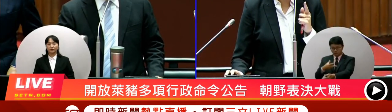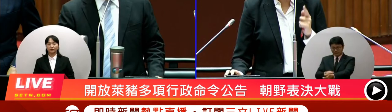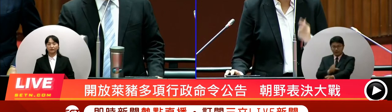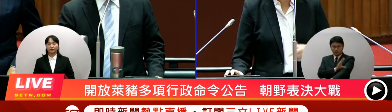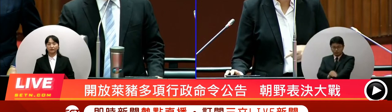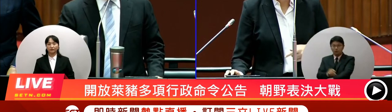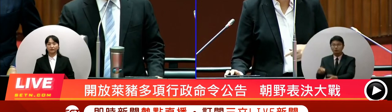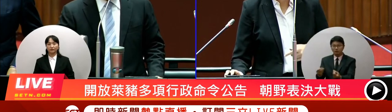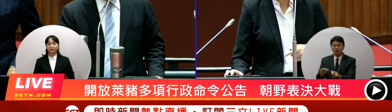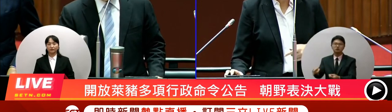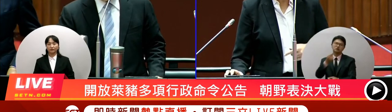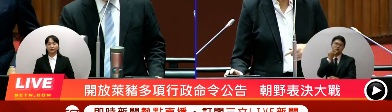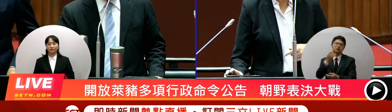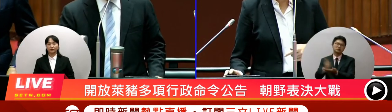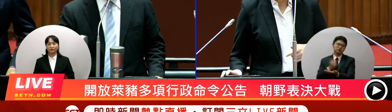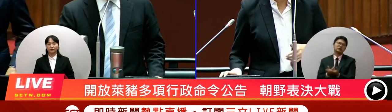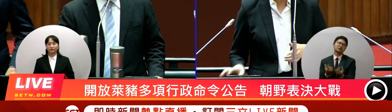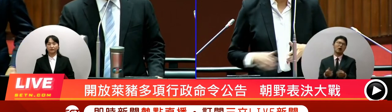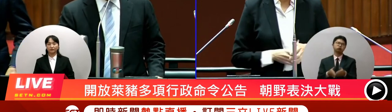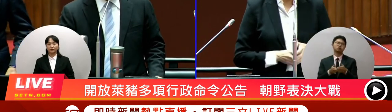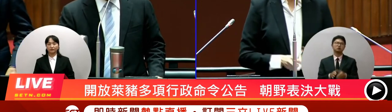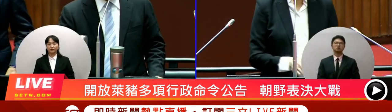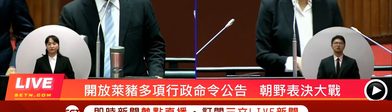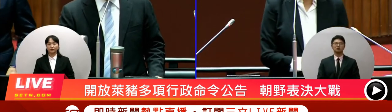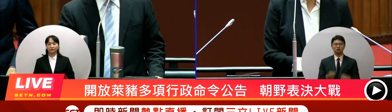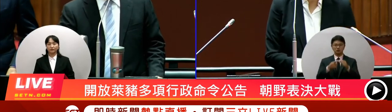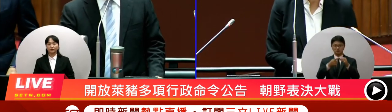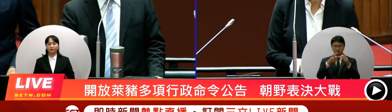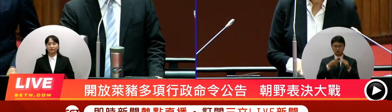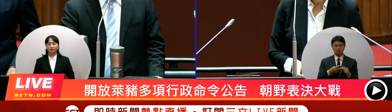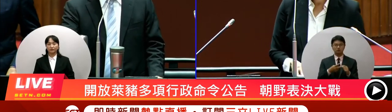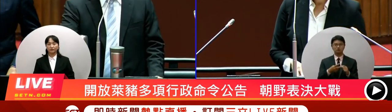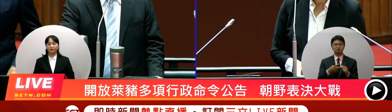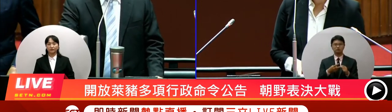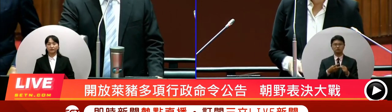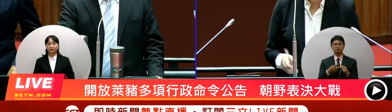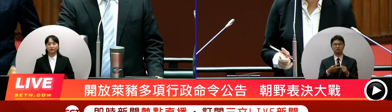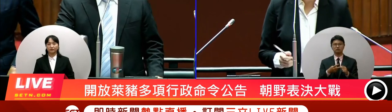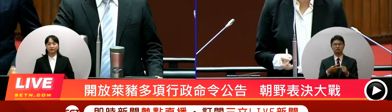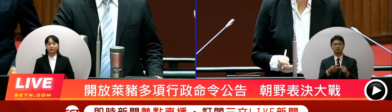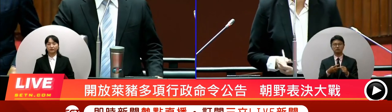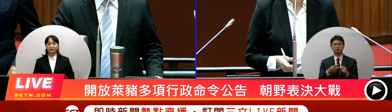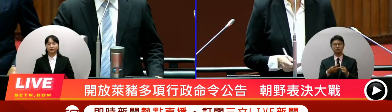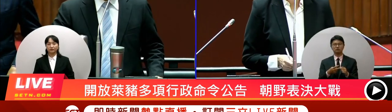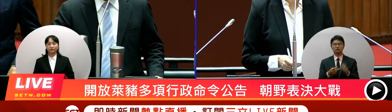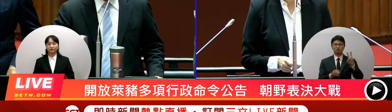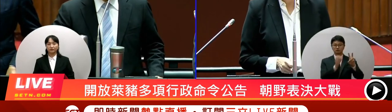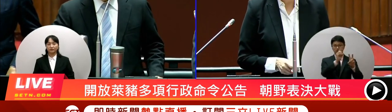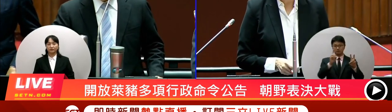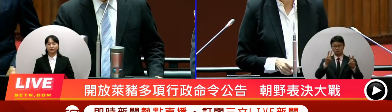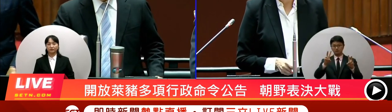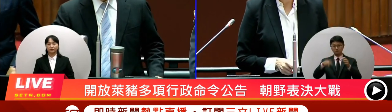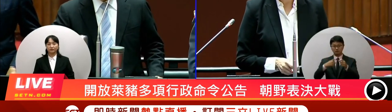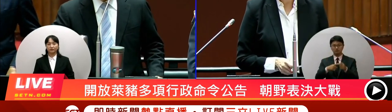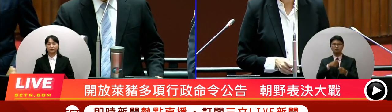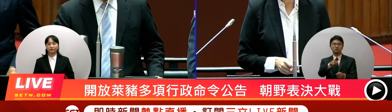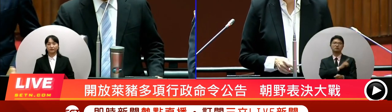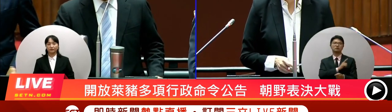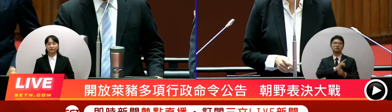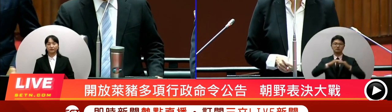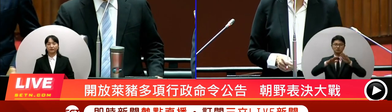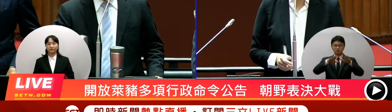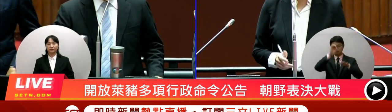个诚心的建议。第二个，我想这个是2012年里面的记者会，就